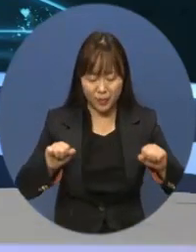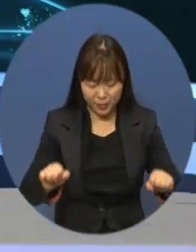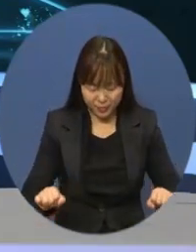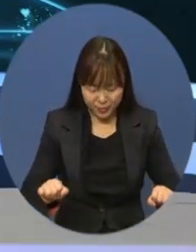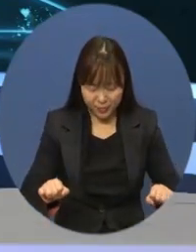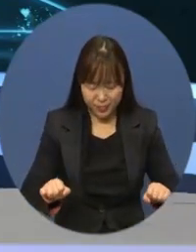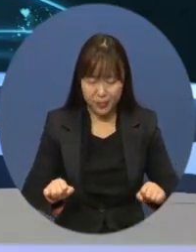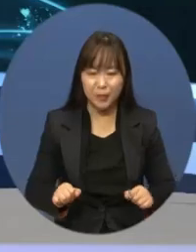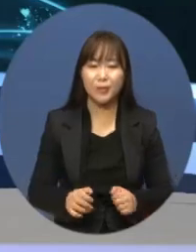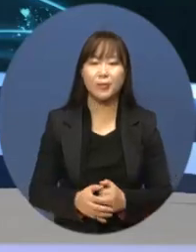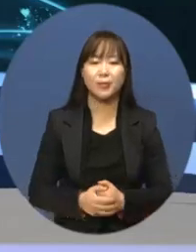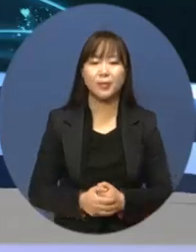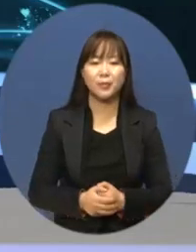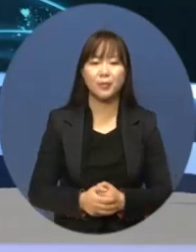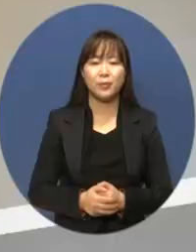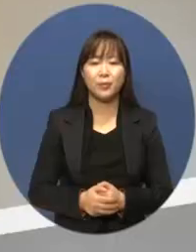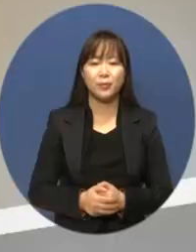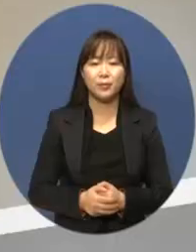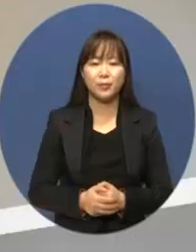고맙습니다.